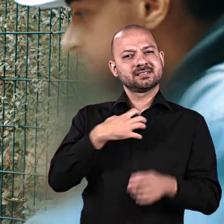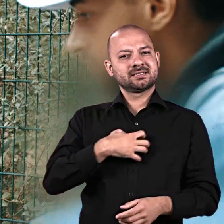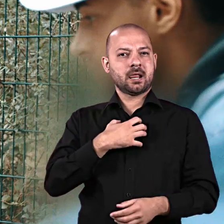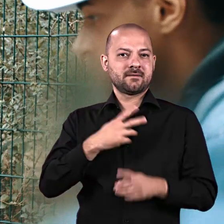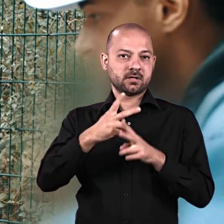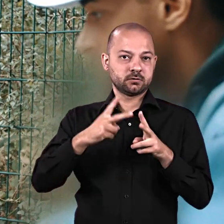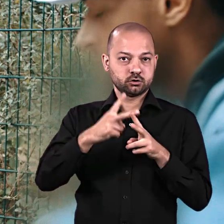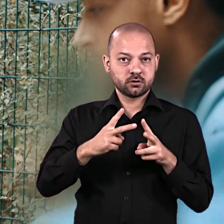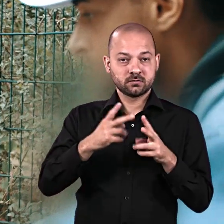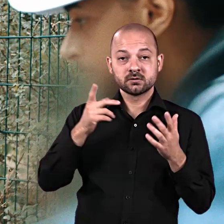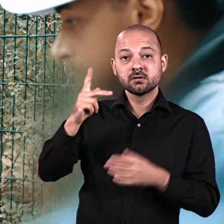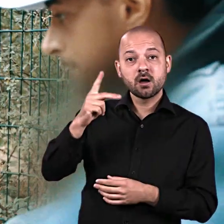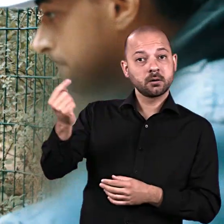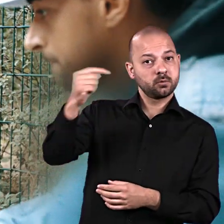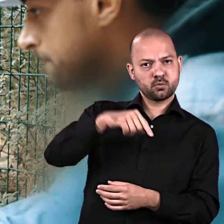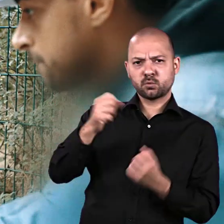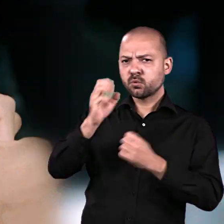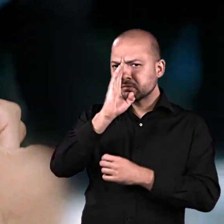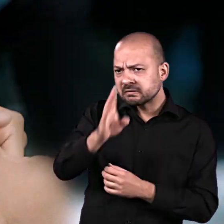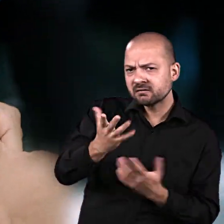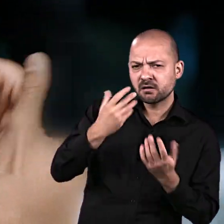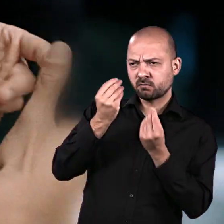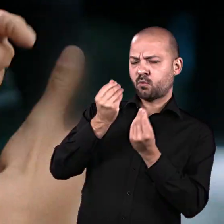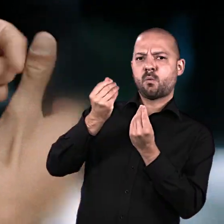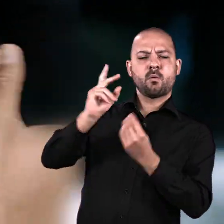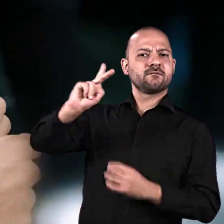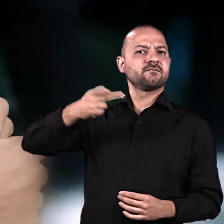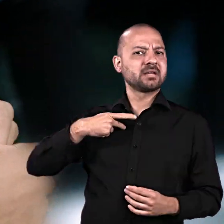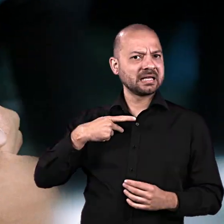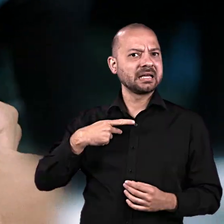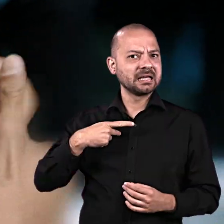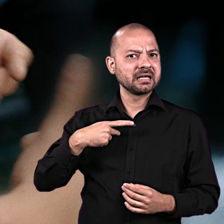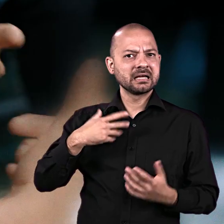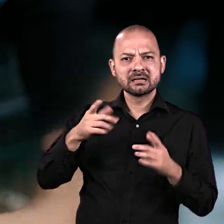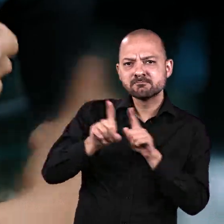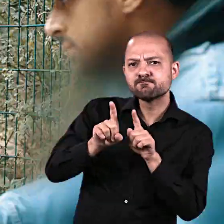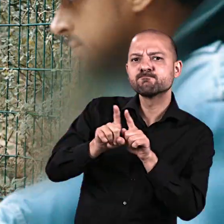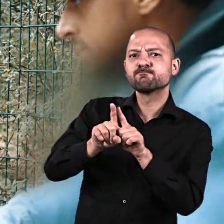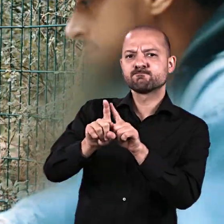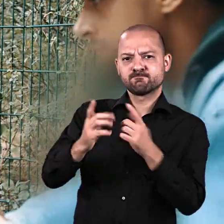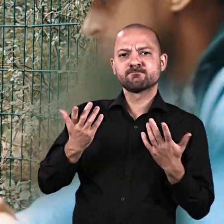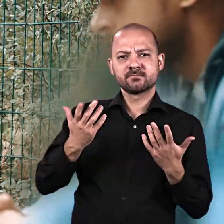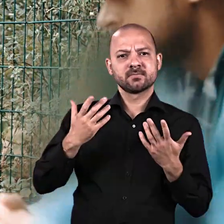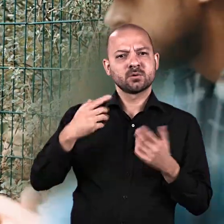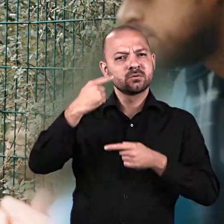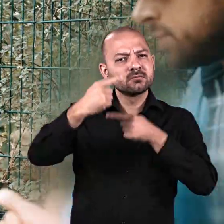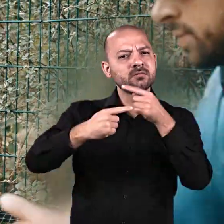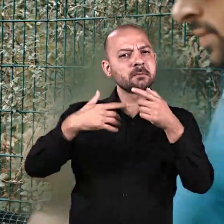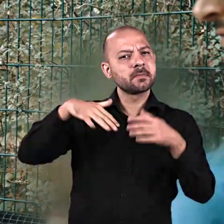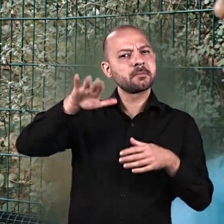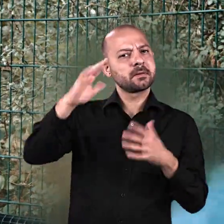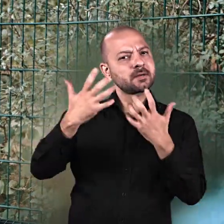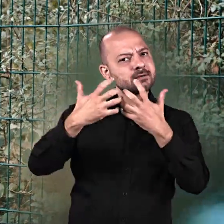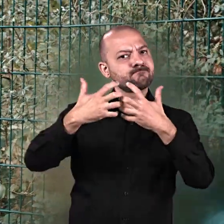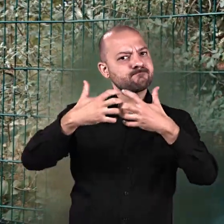mal. Karim ist gekommen, der war auch direkt, sag ich mal so, der war wie ich. Wir waren uns einfach gleich und das hat dann